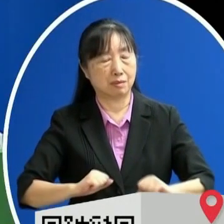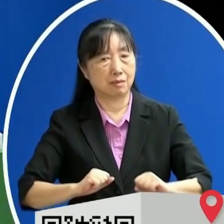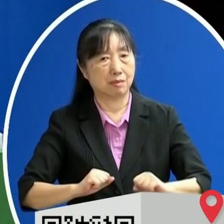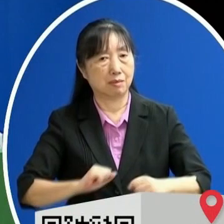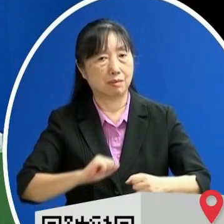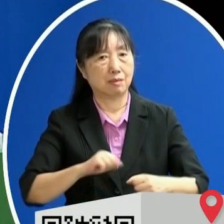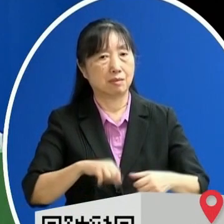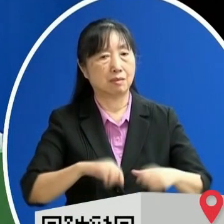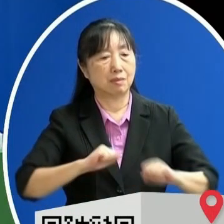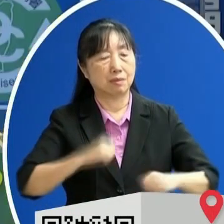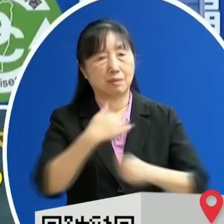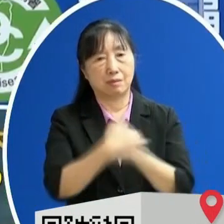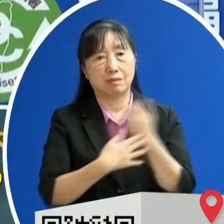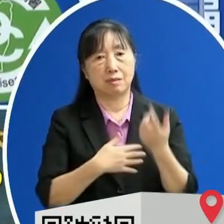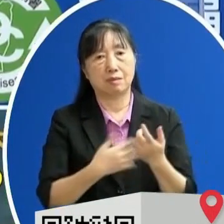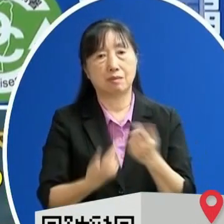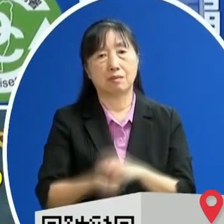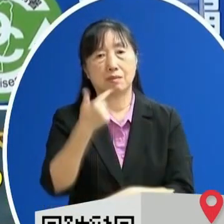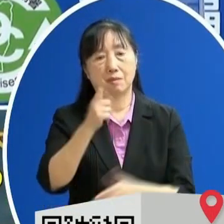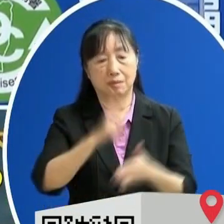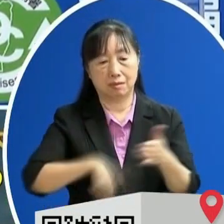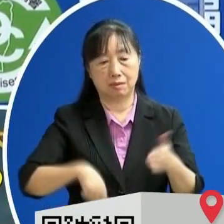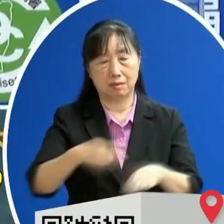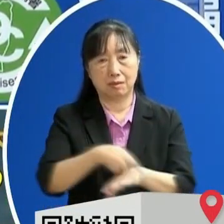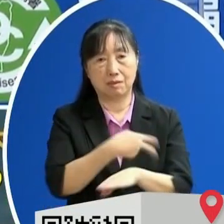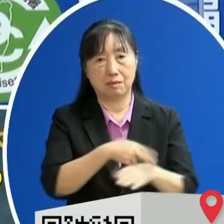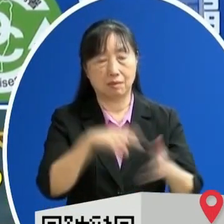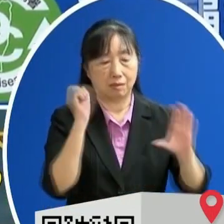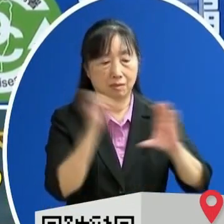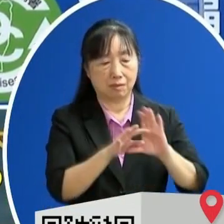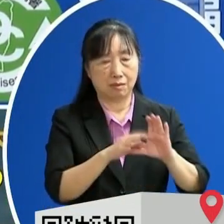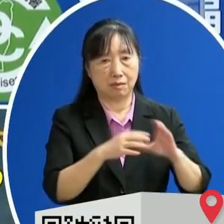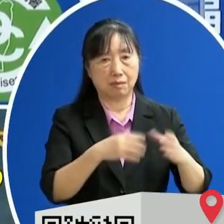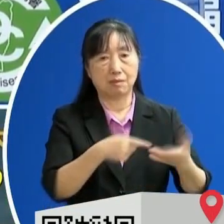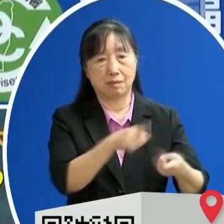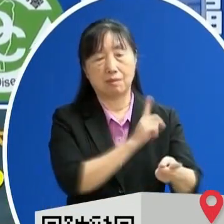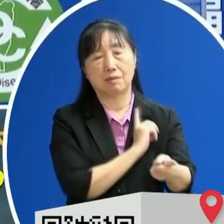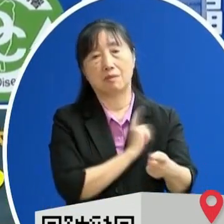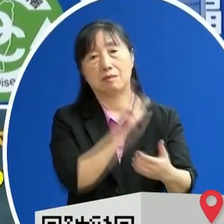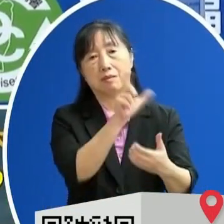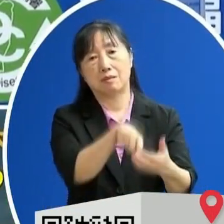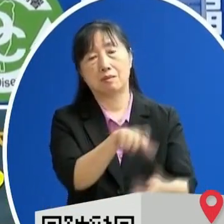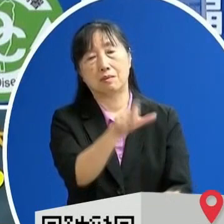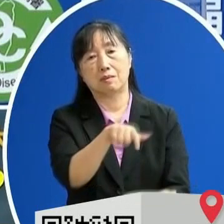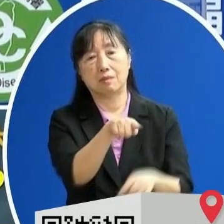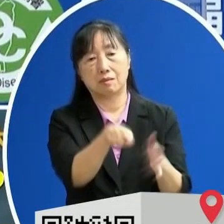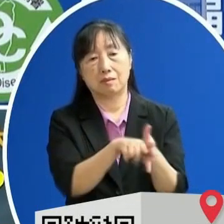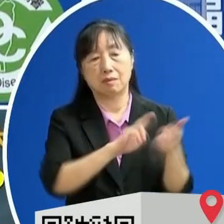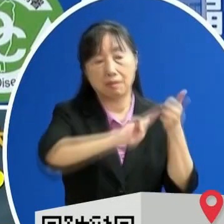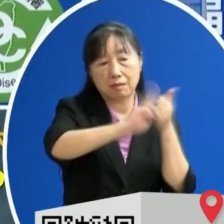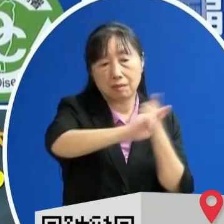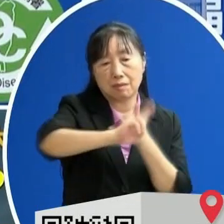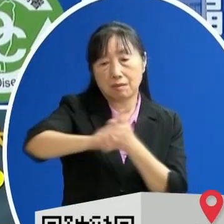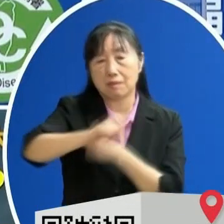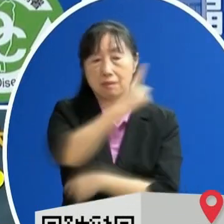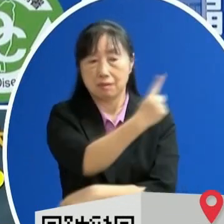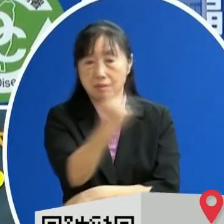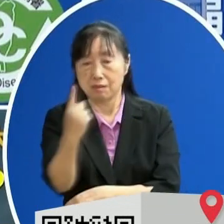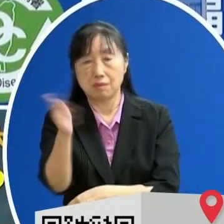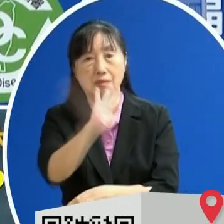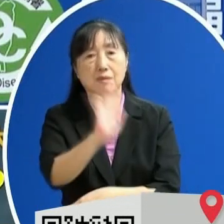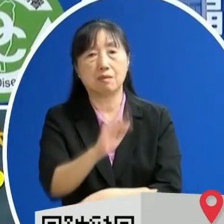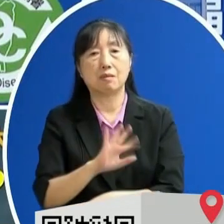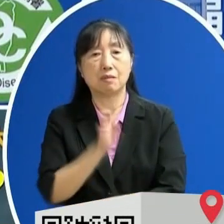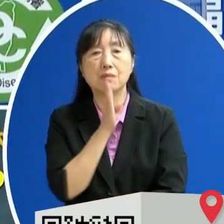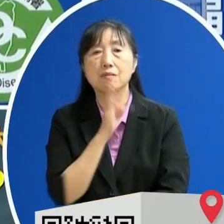健保快一通 会在健保的快一通的资料里面来显示，好那这样子就不用逐一的来打电话，但是阳性的我们还是会